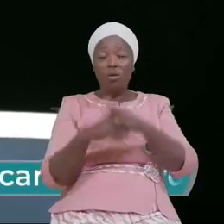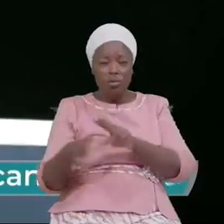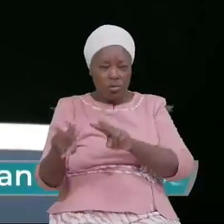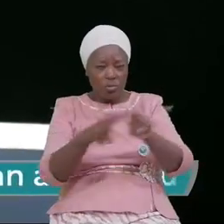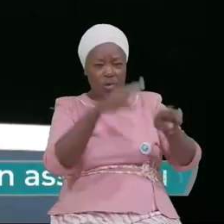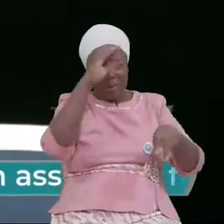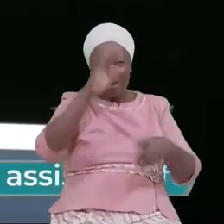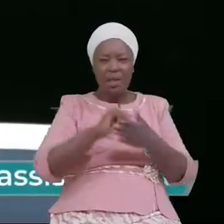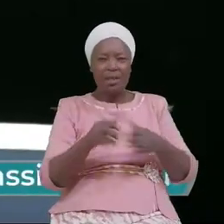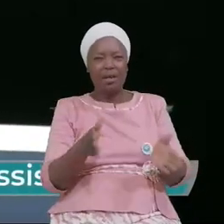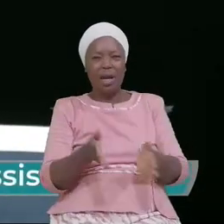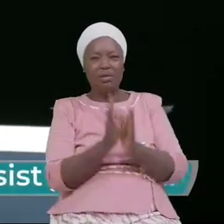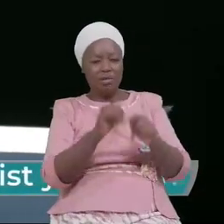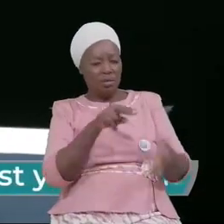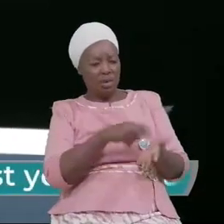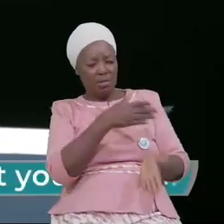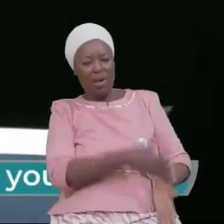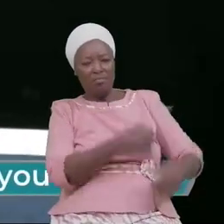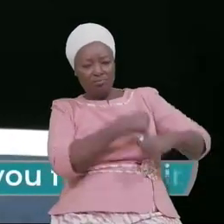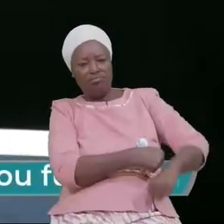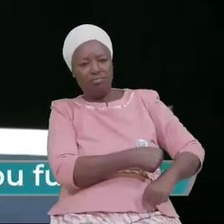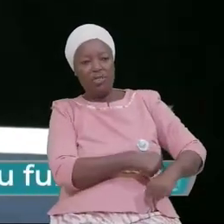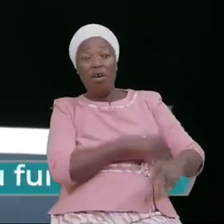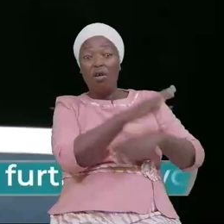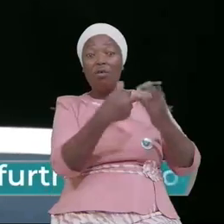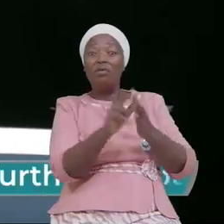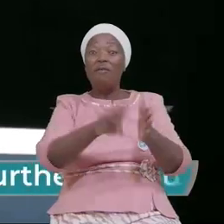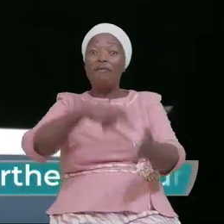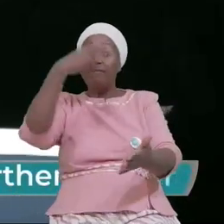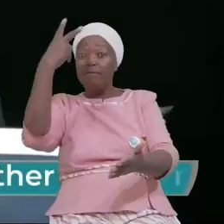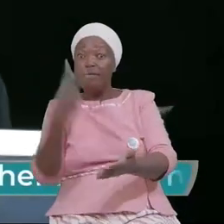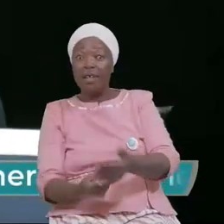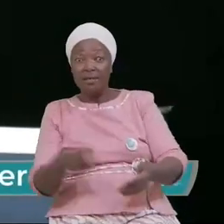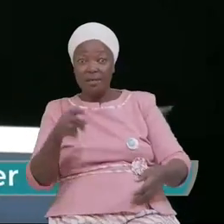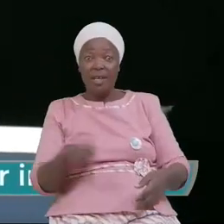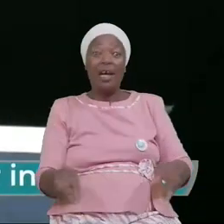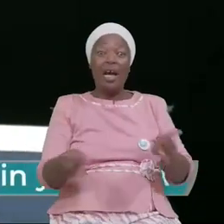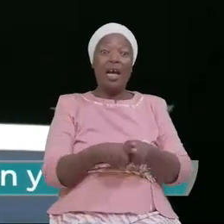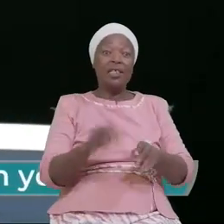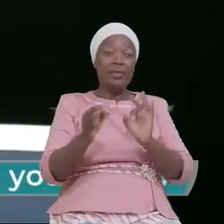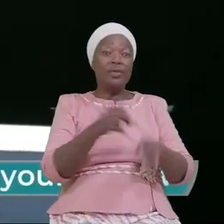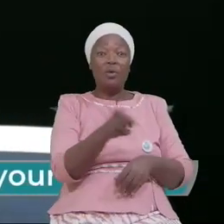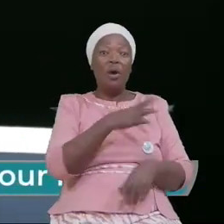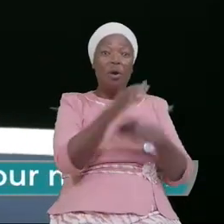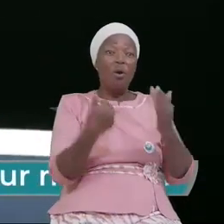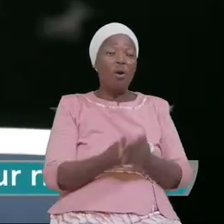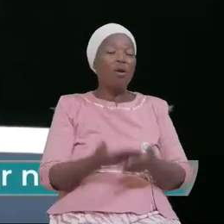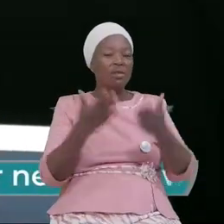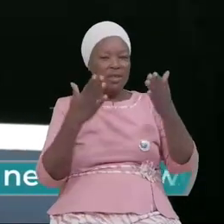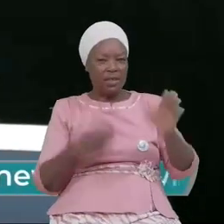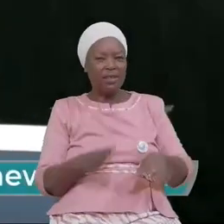qui étaient là pour garder la tombe étaient tombés raide